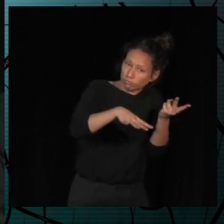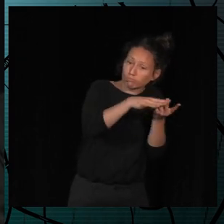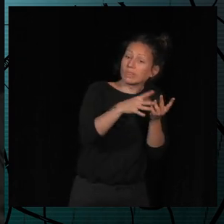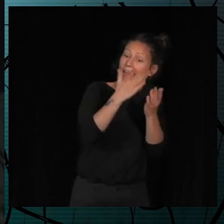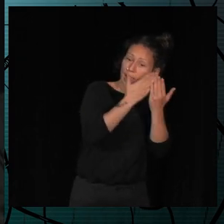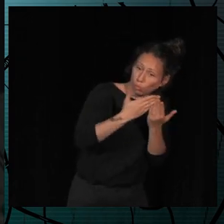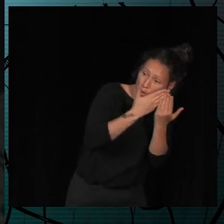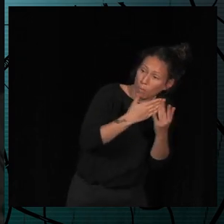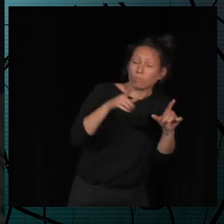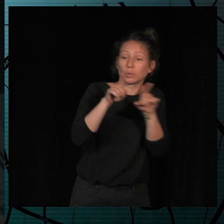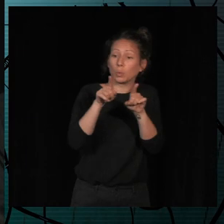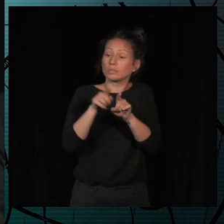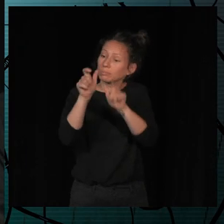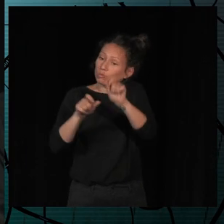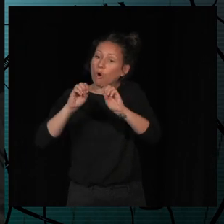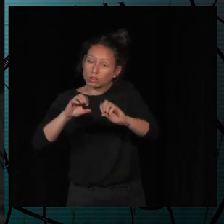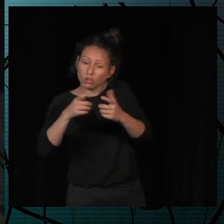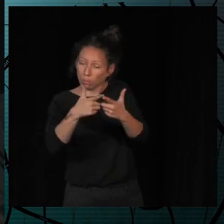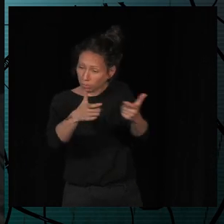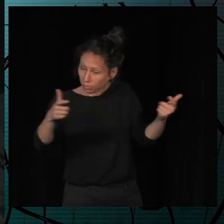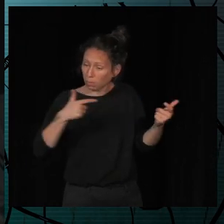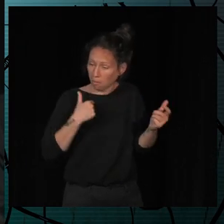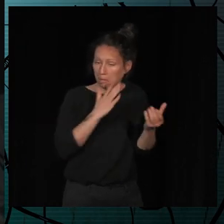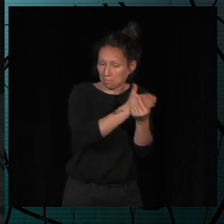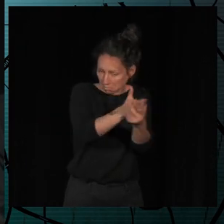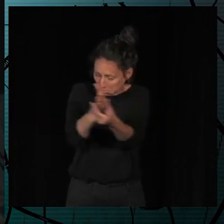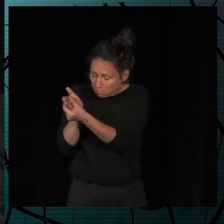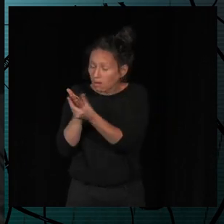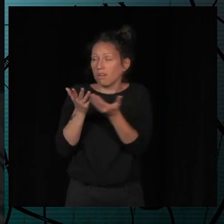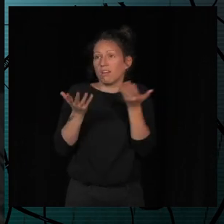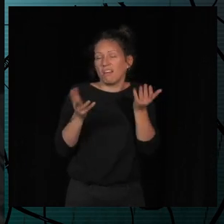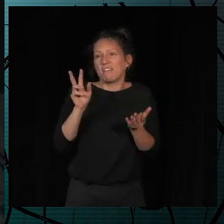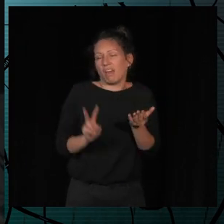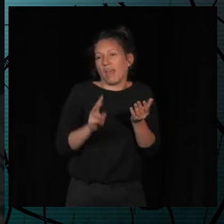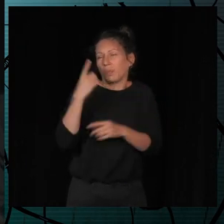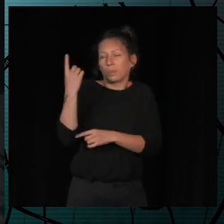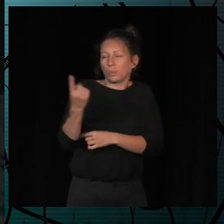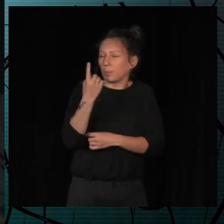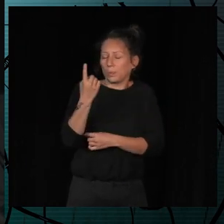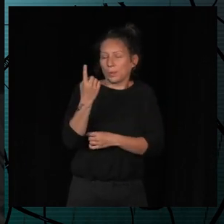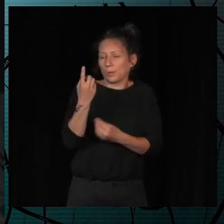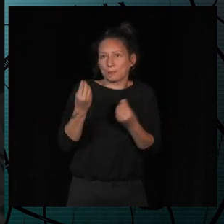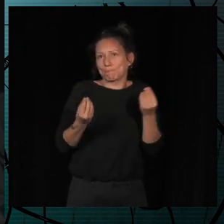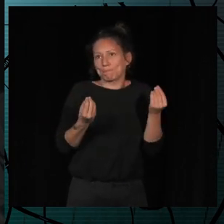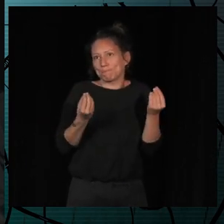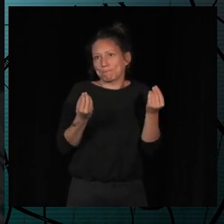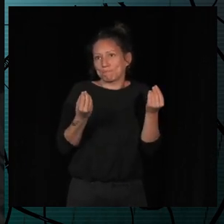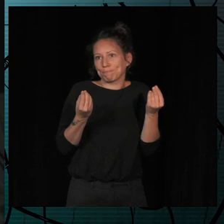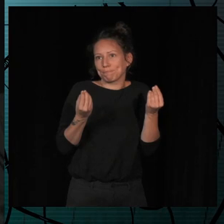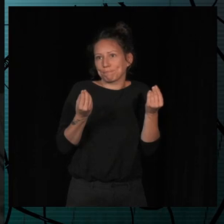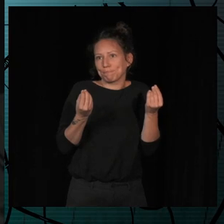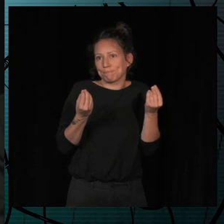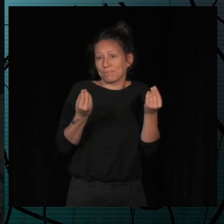c'est vraiment la première question com c'est dire que il y a une sorte de de c'est toujours un point de blocage pour moi parce que avant de